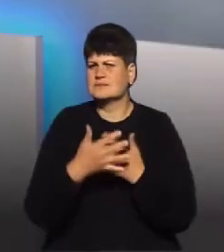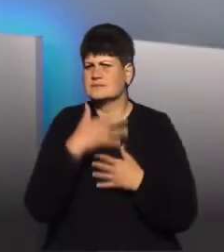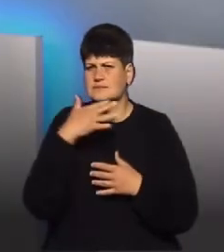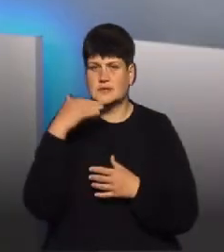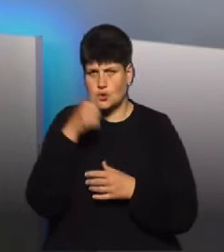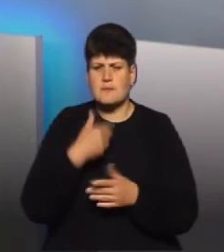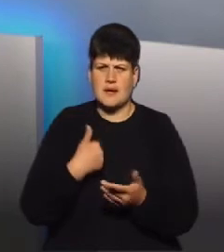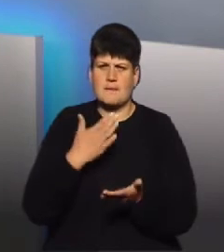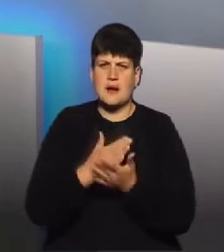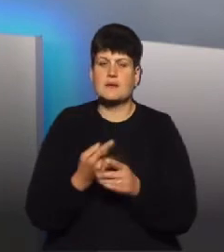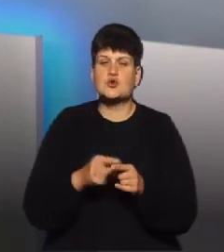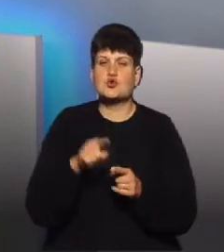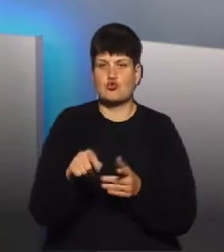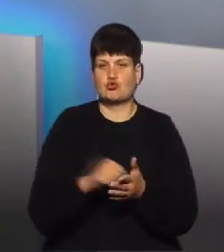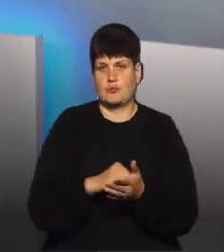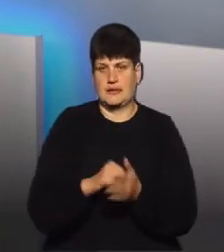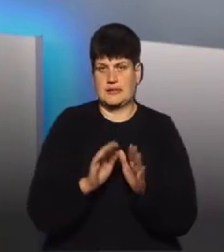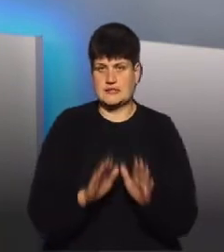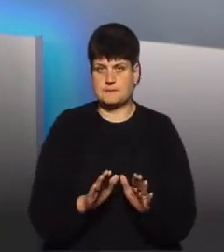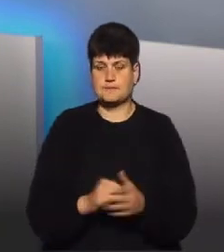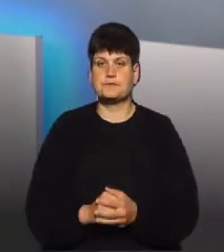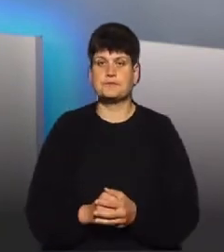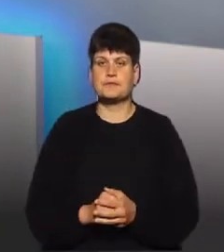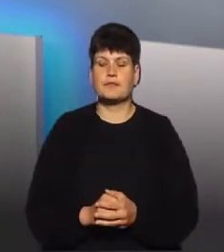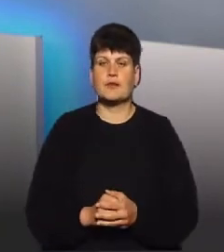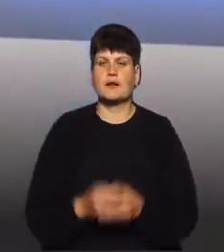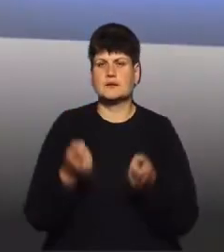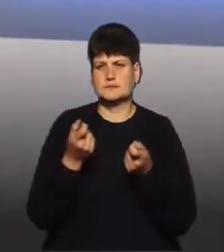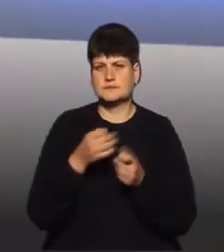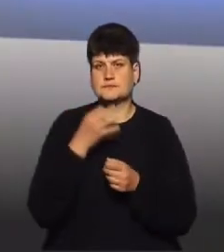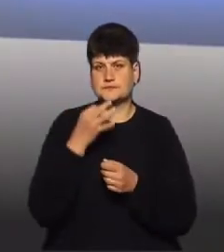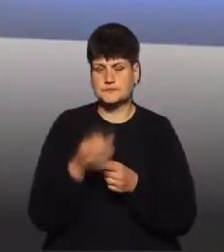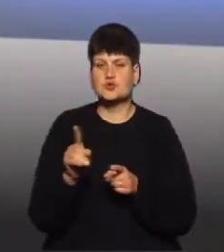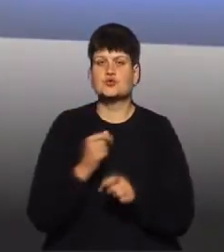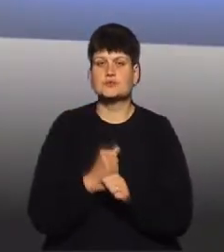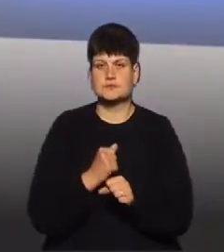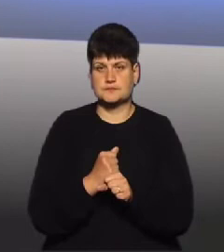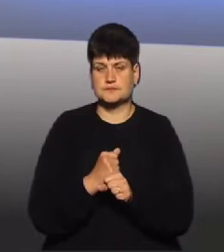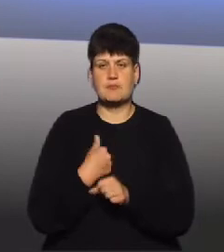Добре, якщо ну, умовно проігнорують вас, що робите? Ми не зупинимося.